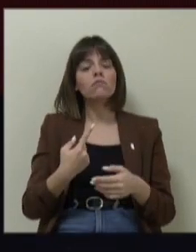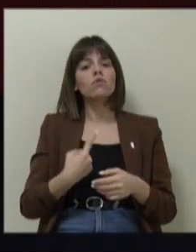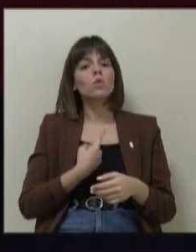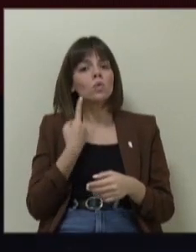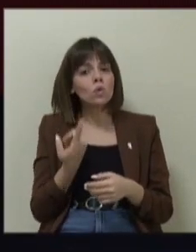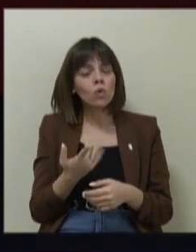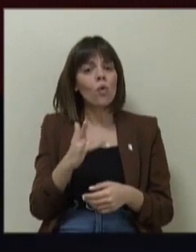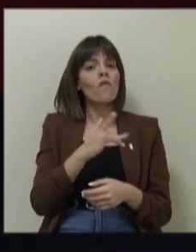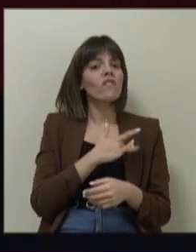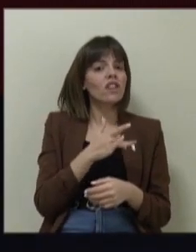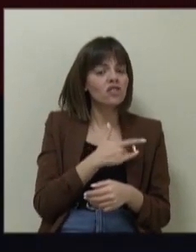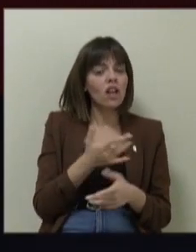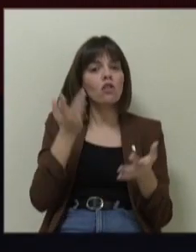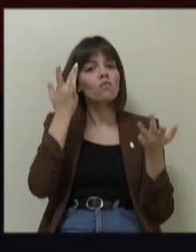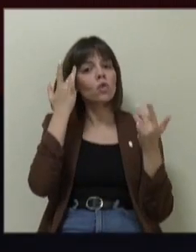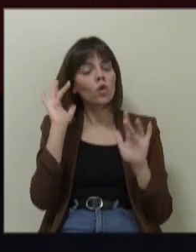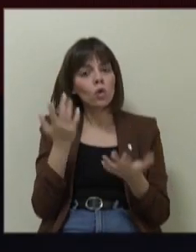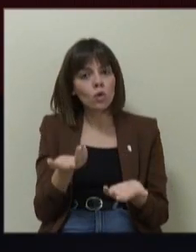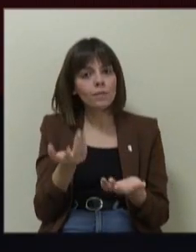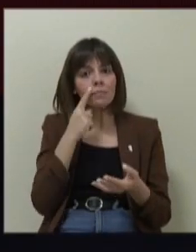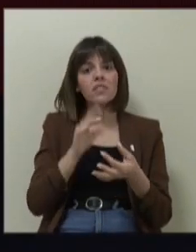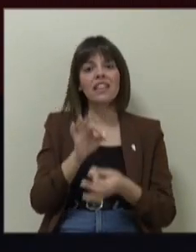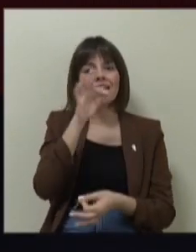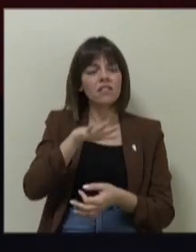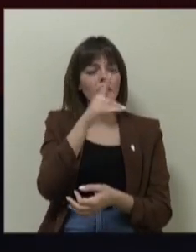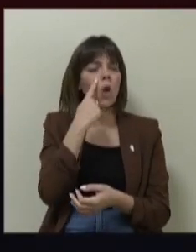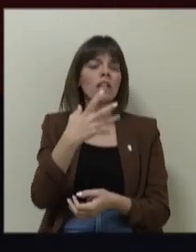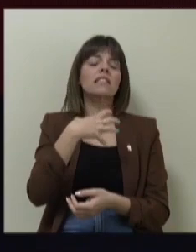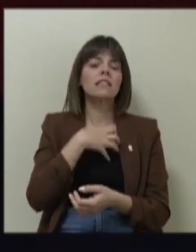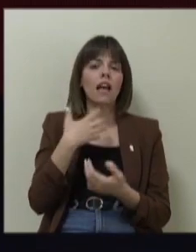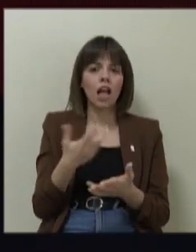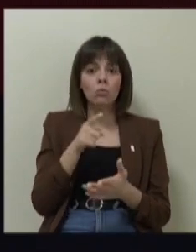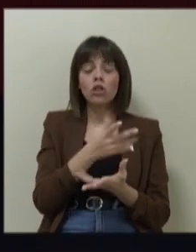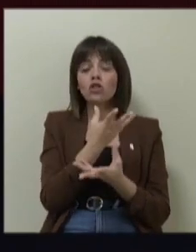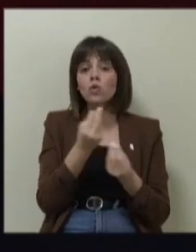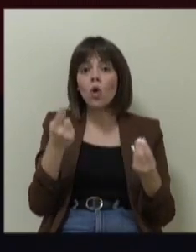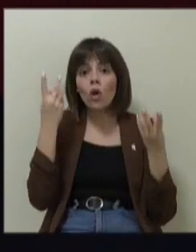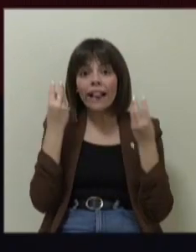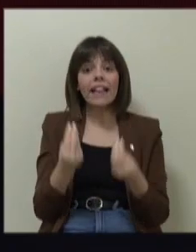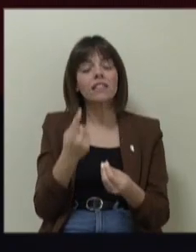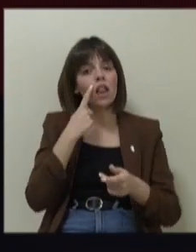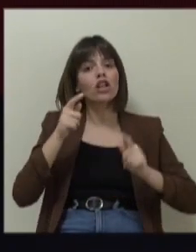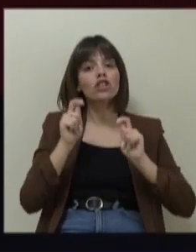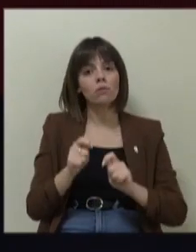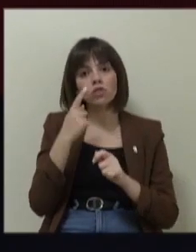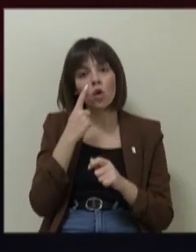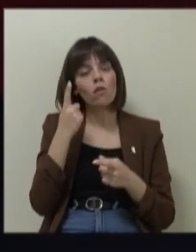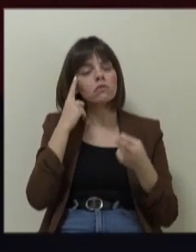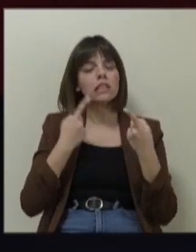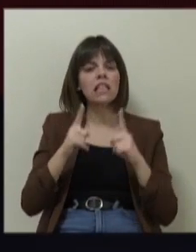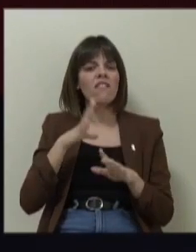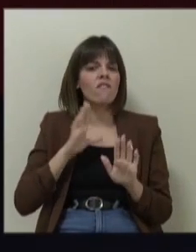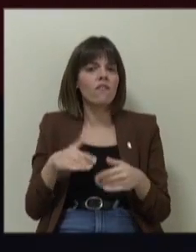da, vicdana da, kültüre de insan türü sahip. Bundan çok daha iyisini yapabilecek kadar